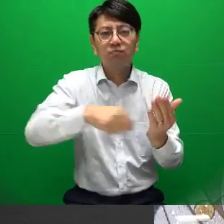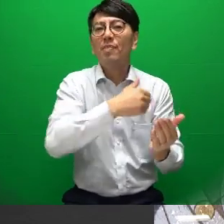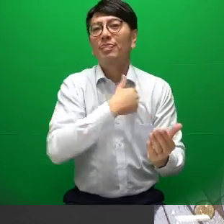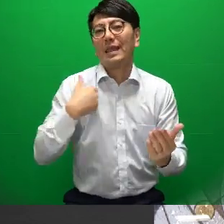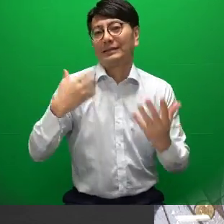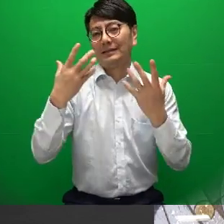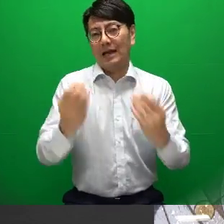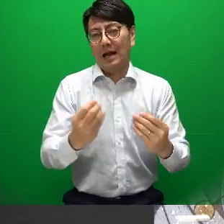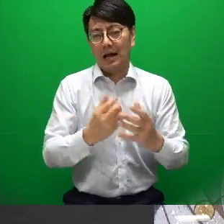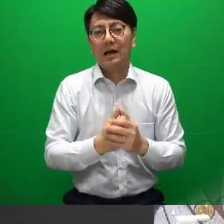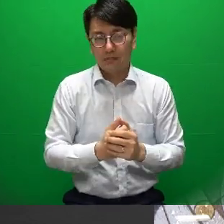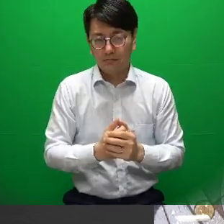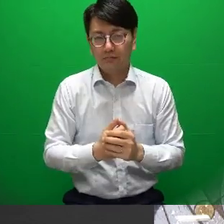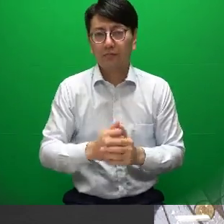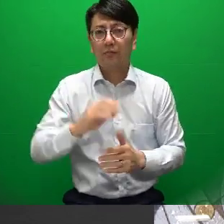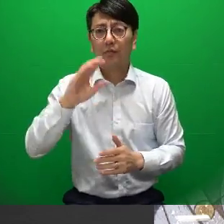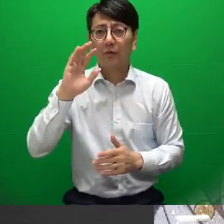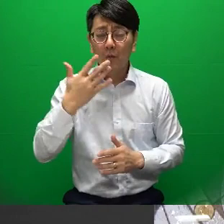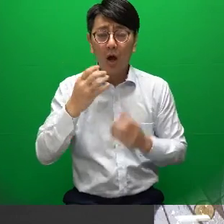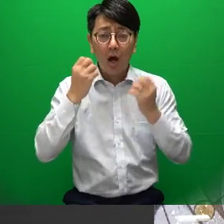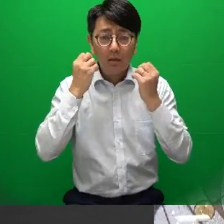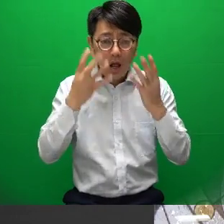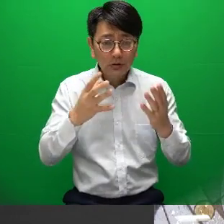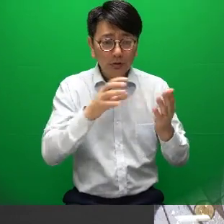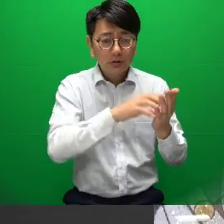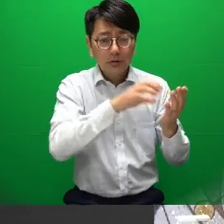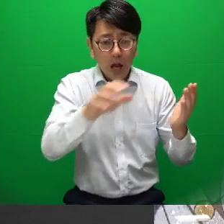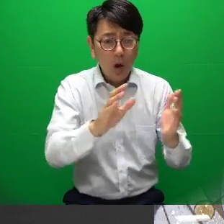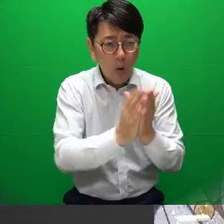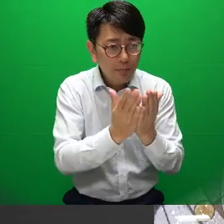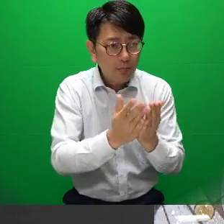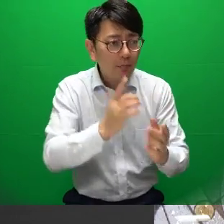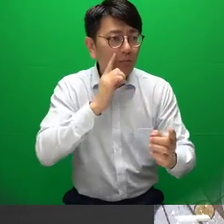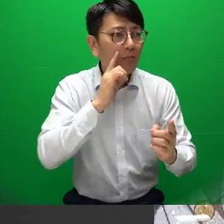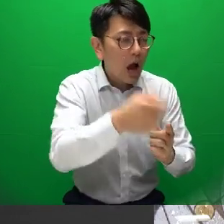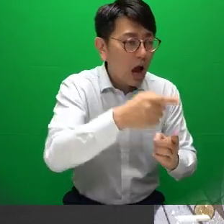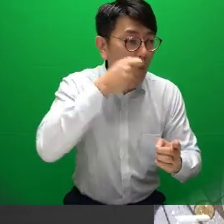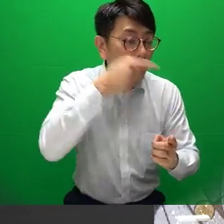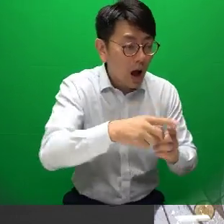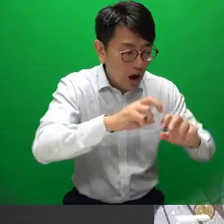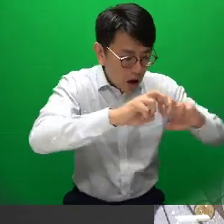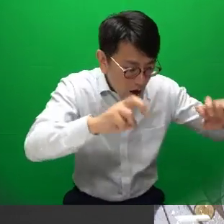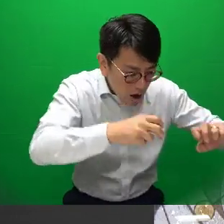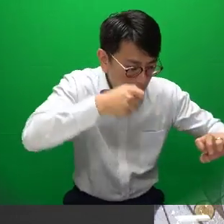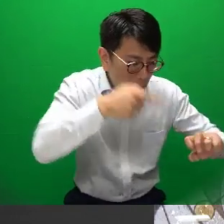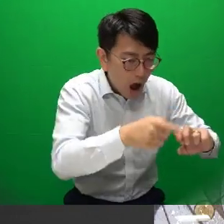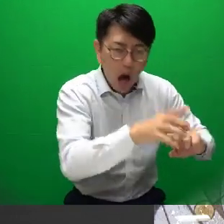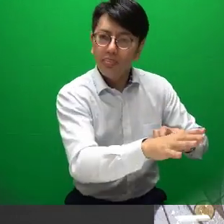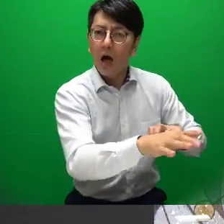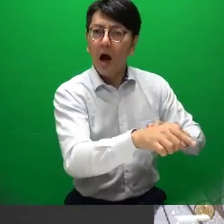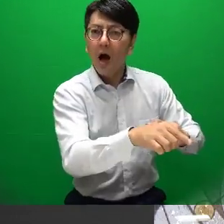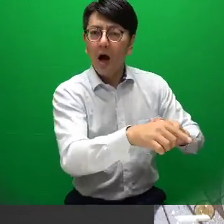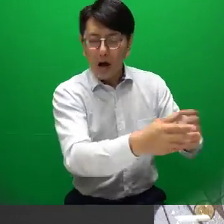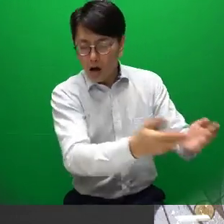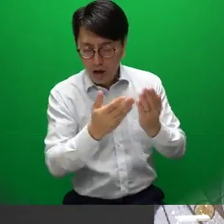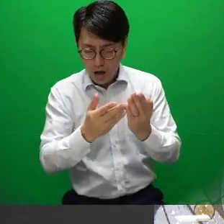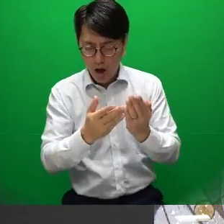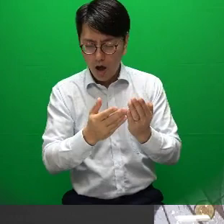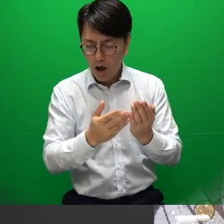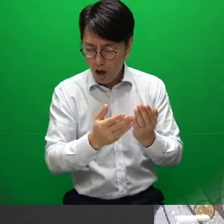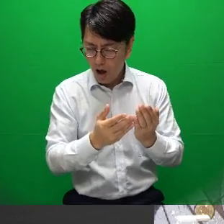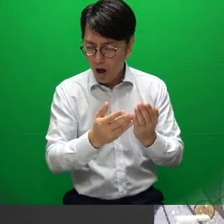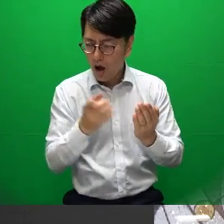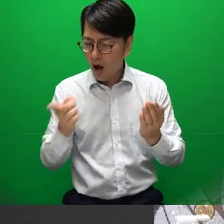しかしさらに新しい写本が出てきた新しい発見があったということになると今までよりも